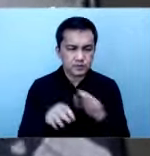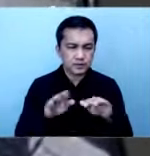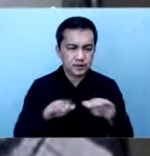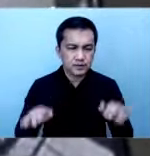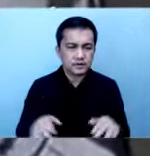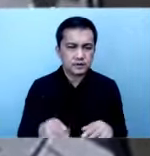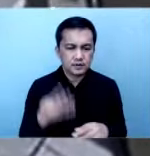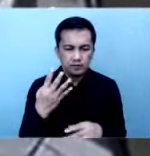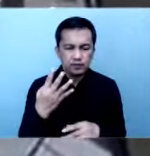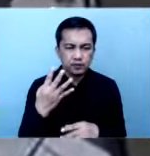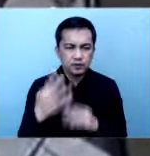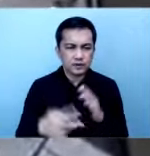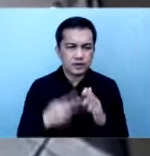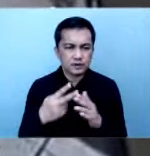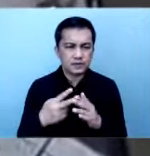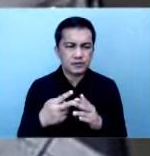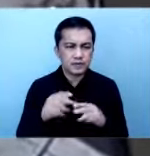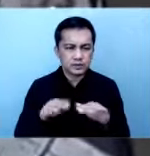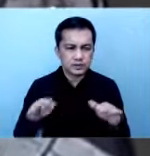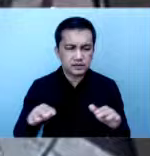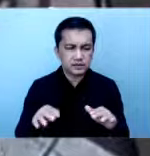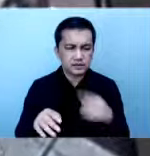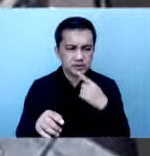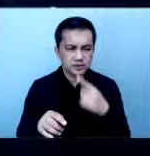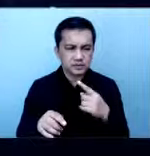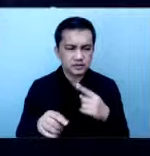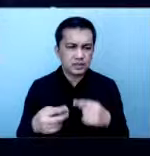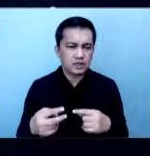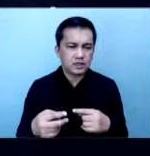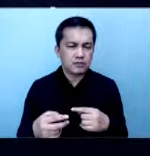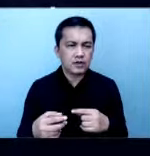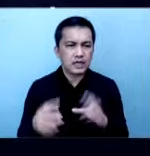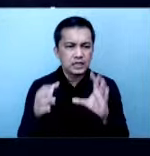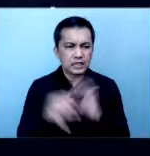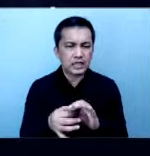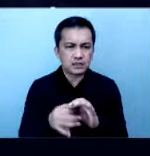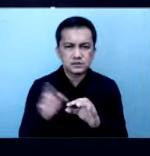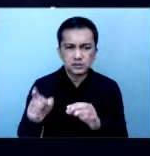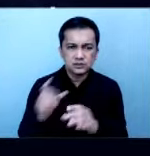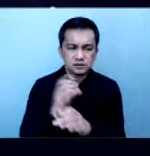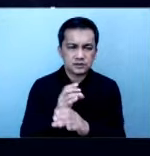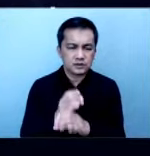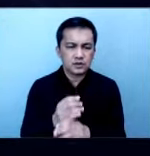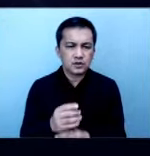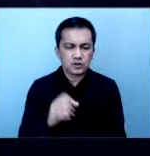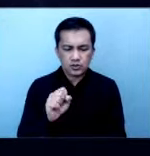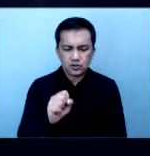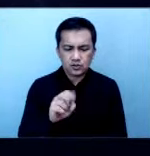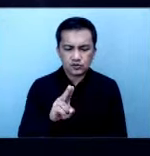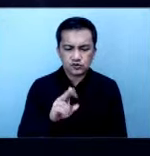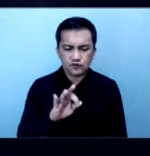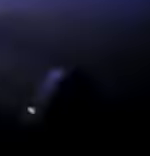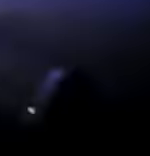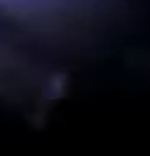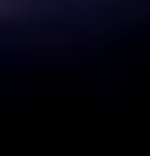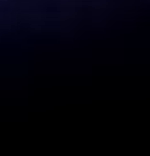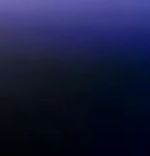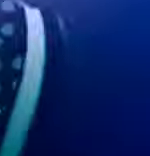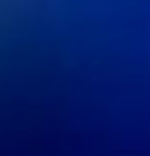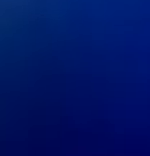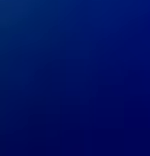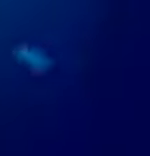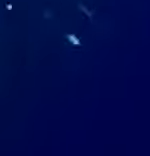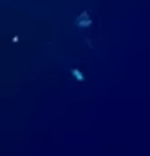na trap ang mga biktima matapos umuno silang malak sa loob ng sasakyan. Suffocation ang ikinamatay ng mga bata.